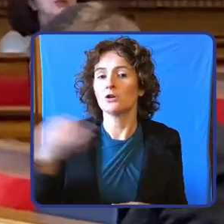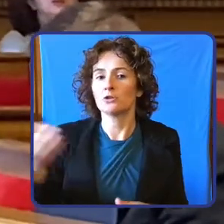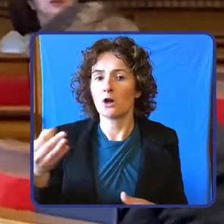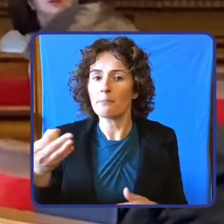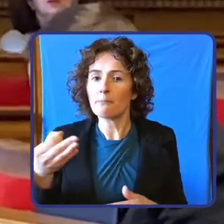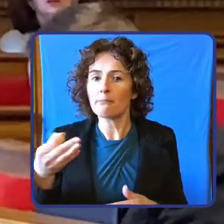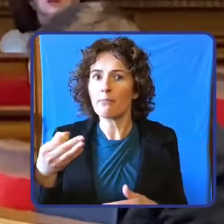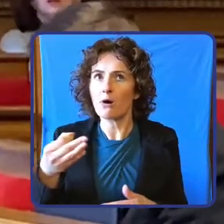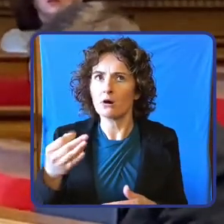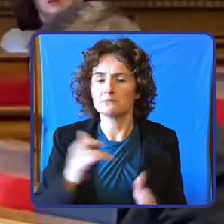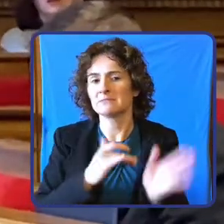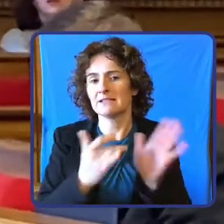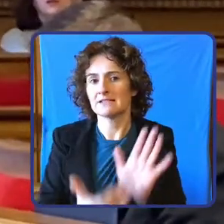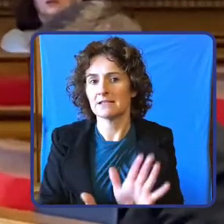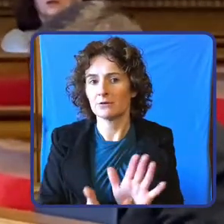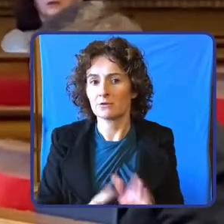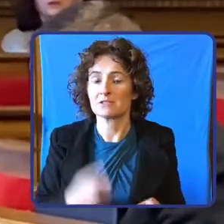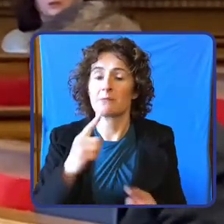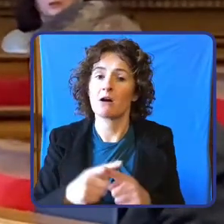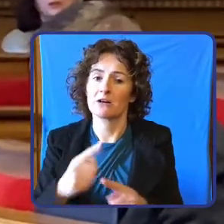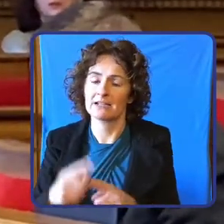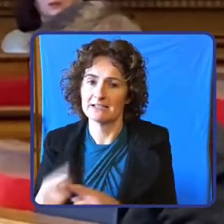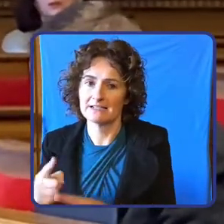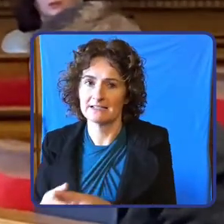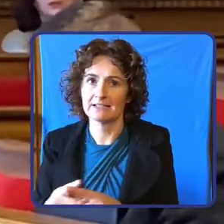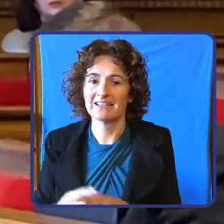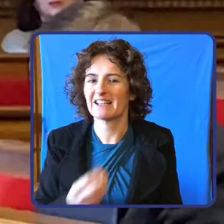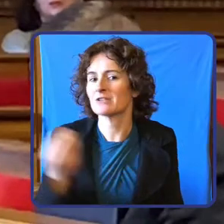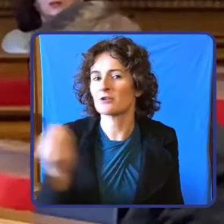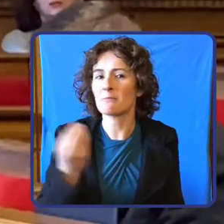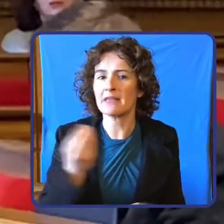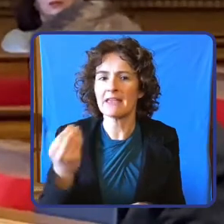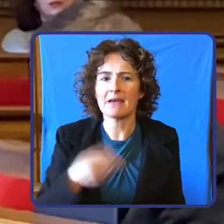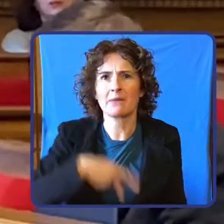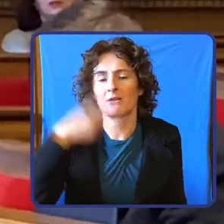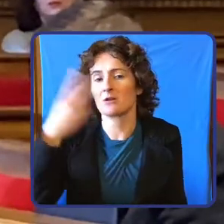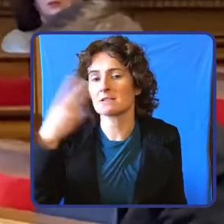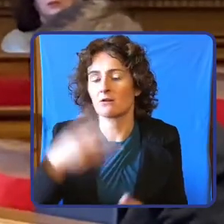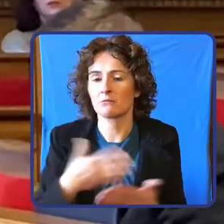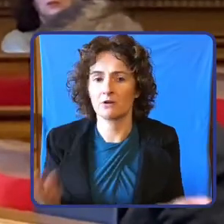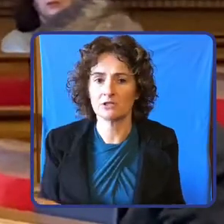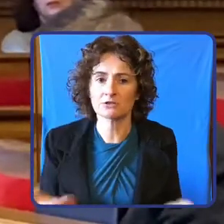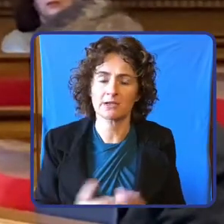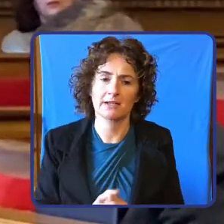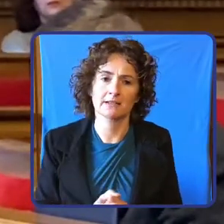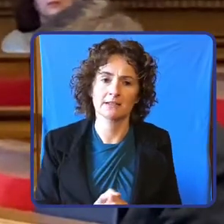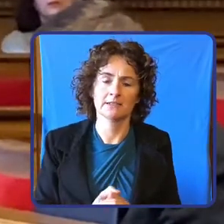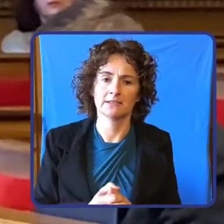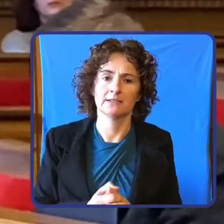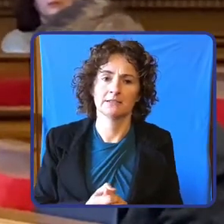2 nap hétvége. Tehát, hogyha ezt valaki nekem megmagyarázza, hogy mi ebbe a szakmaiság és az a